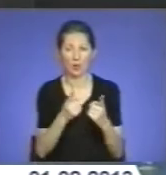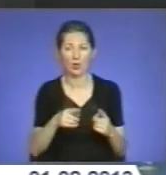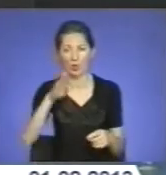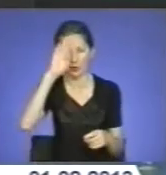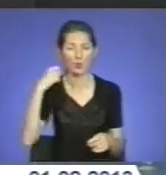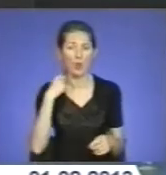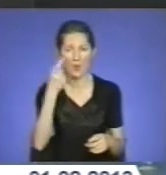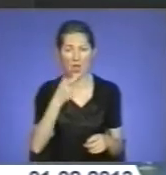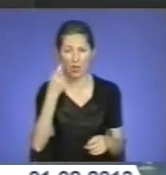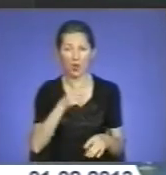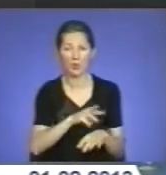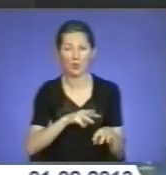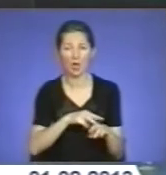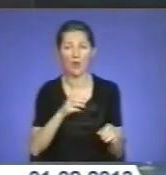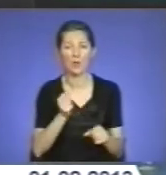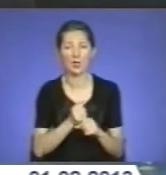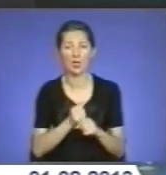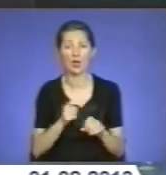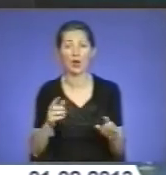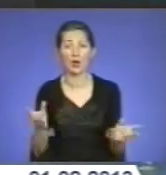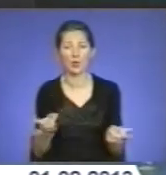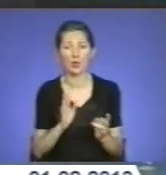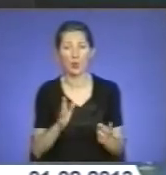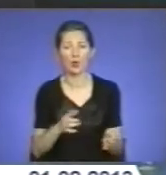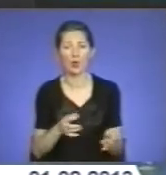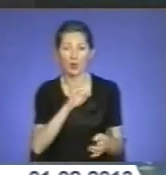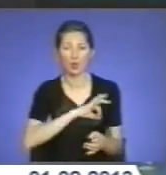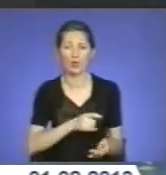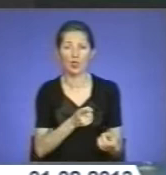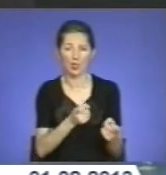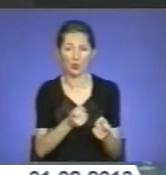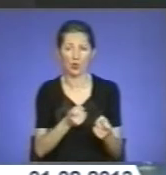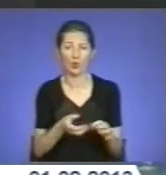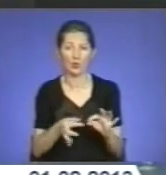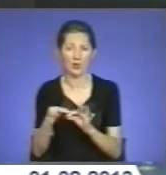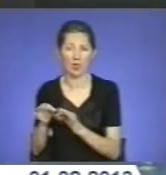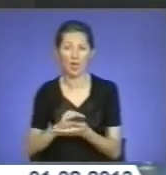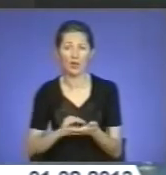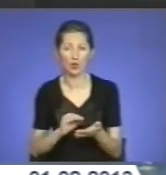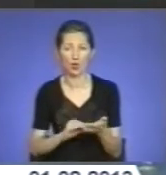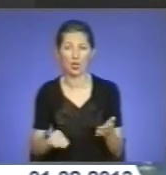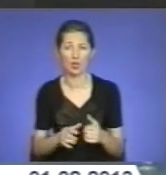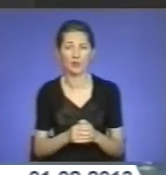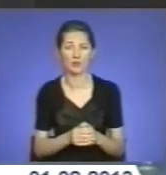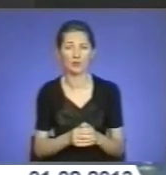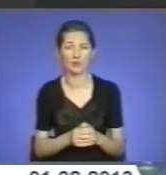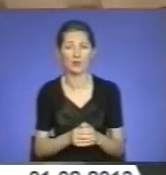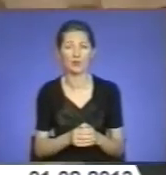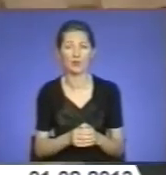працівникам міліції довелося застосовувати зброю. Деталі у сюжеті сектора зв'язків з громадськістю УМВС України в